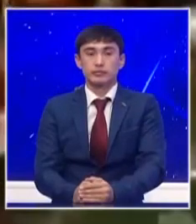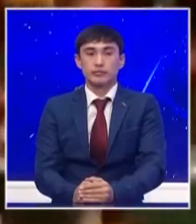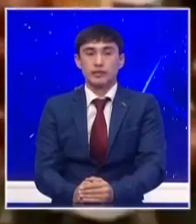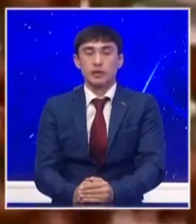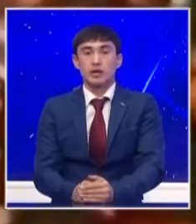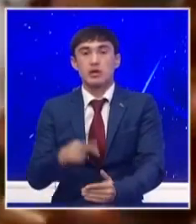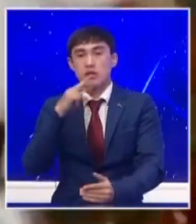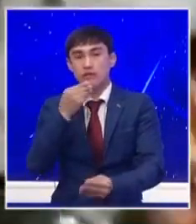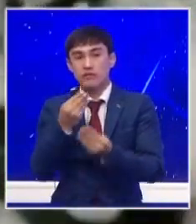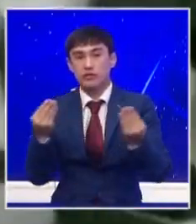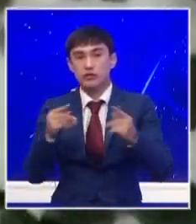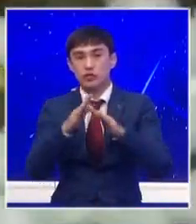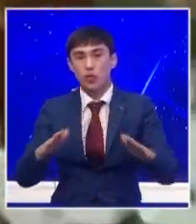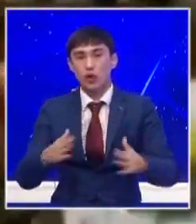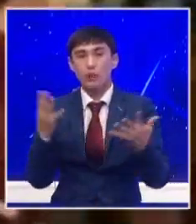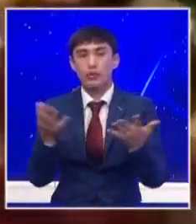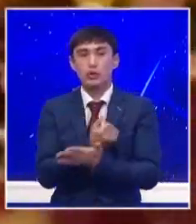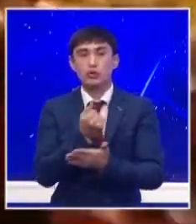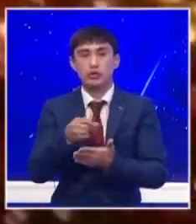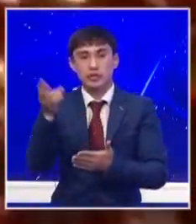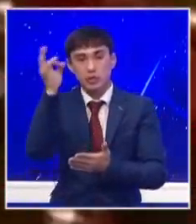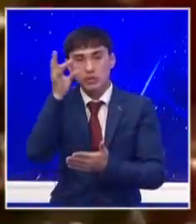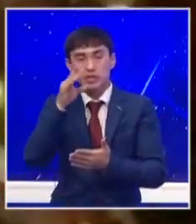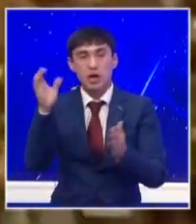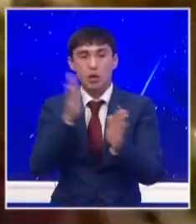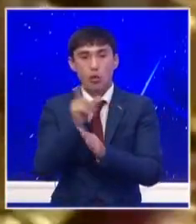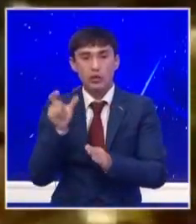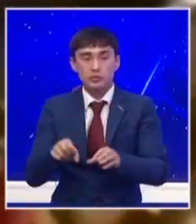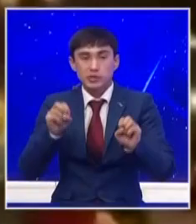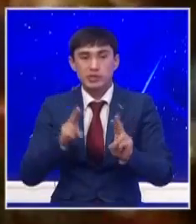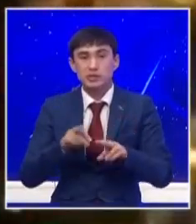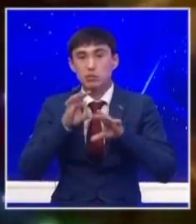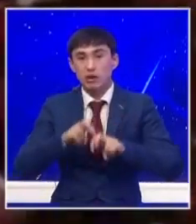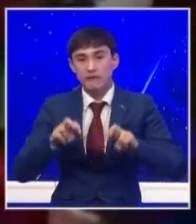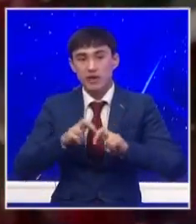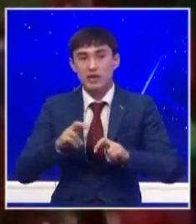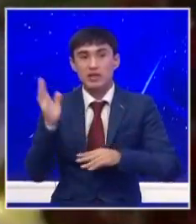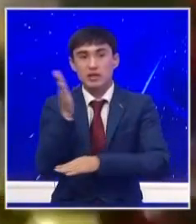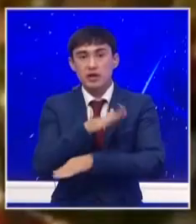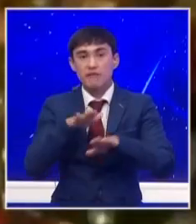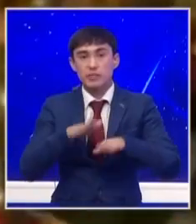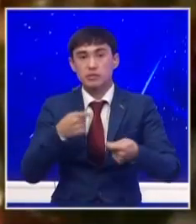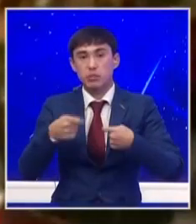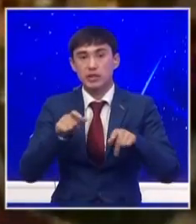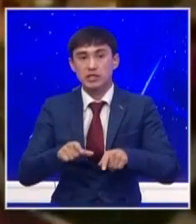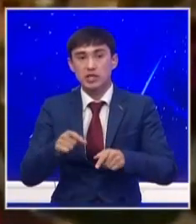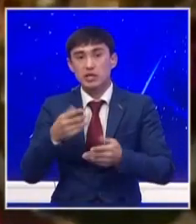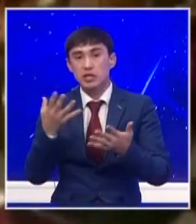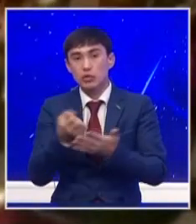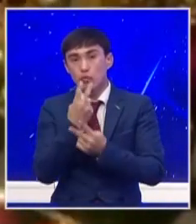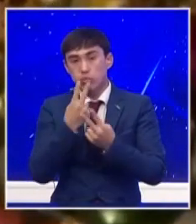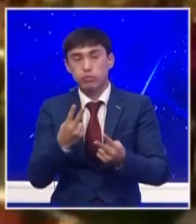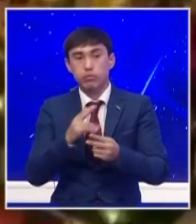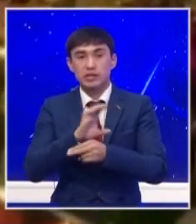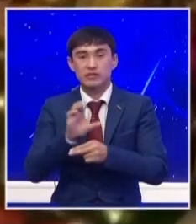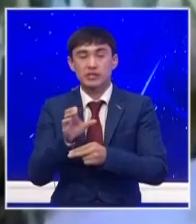ядовитые вещества в ёлках обнаружили немецкие экологи специалисты проверили деревья в точках продаж и непосредственно у